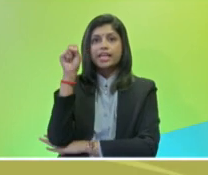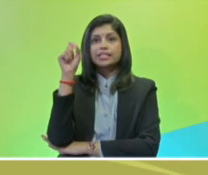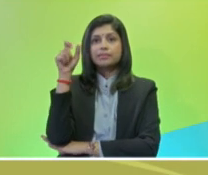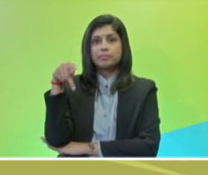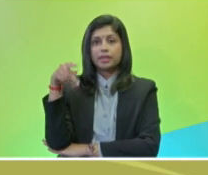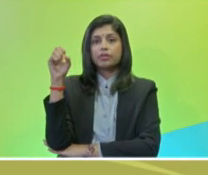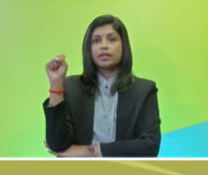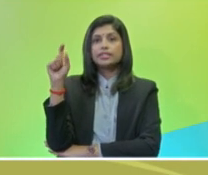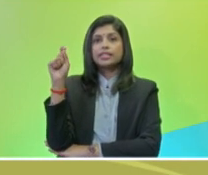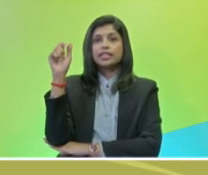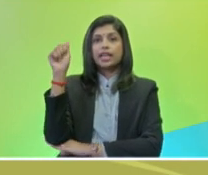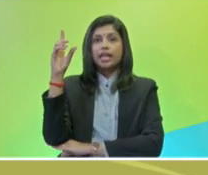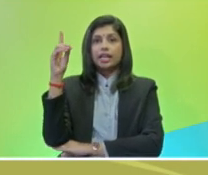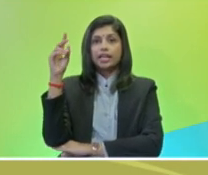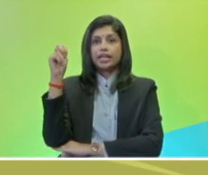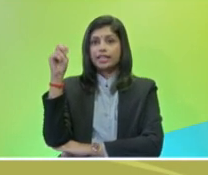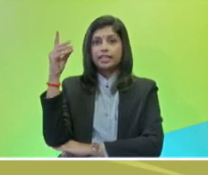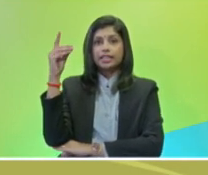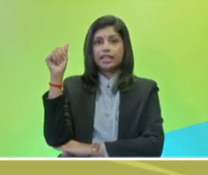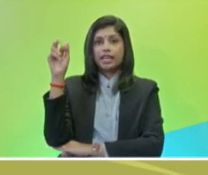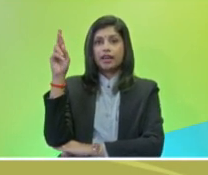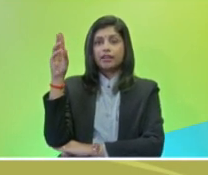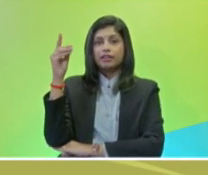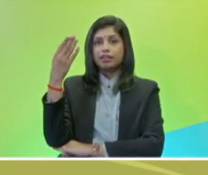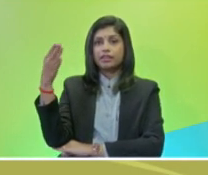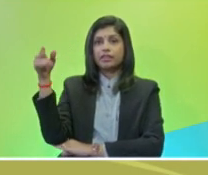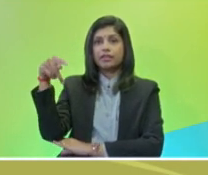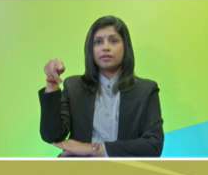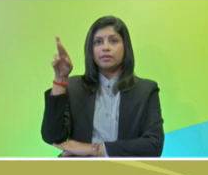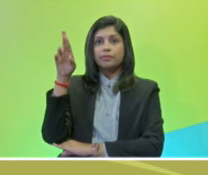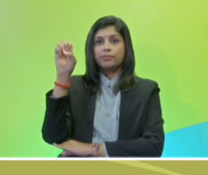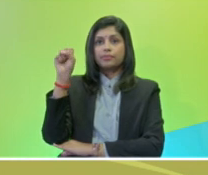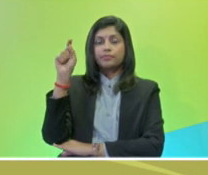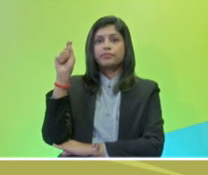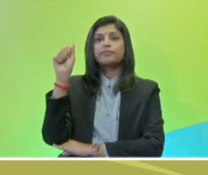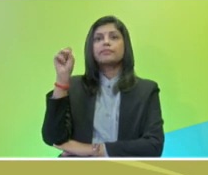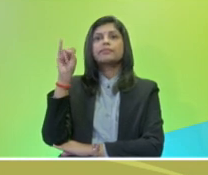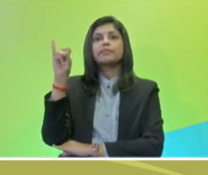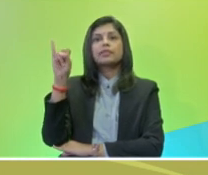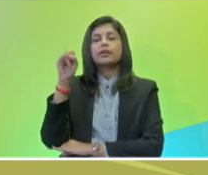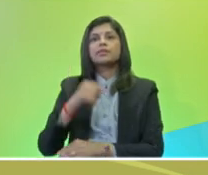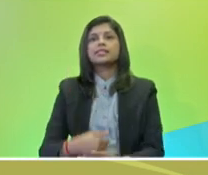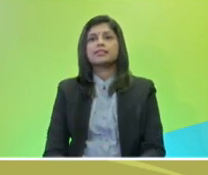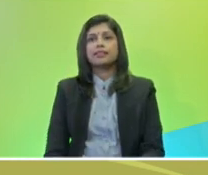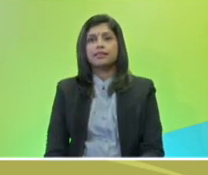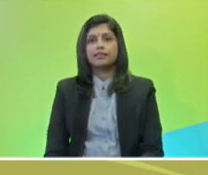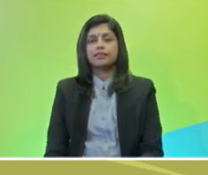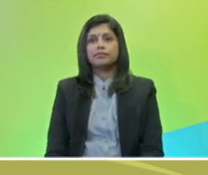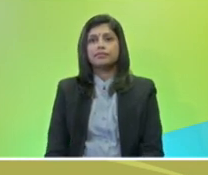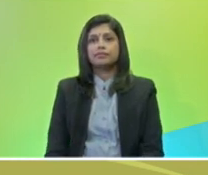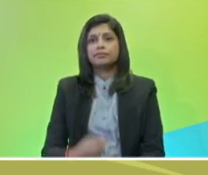adalah prestasi bagi apa bagi inilah bagi bidang